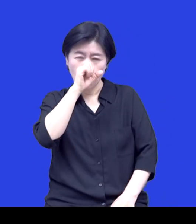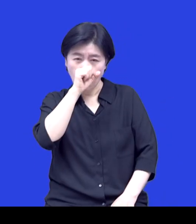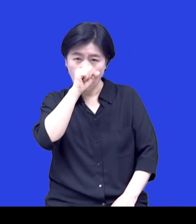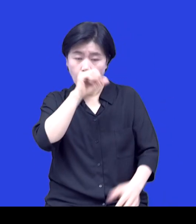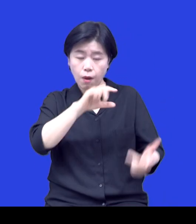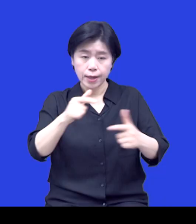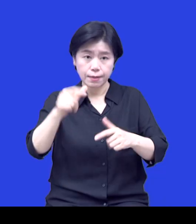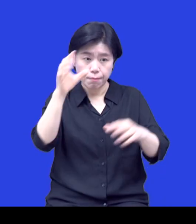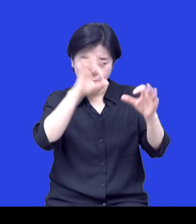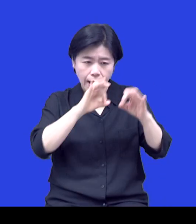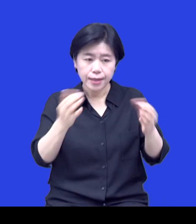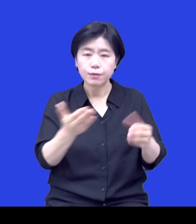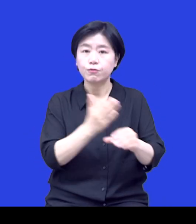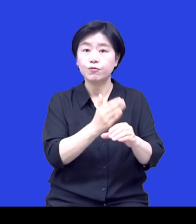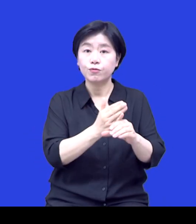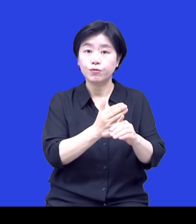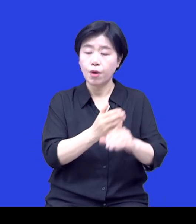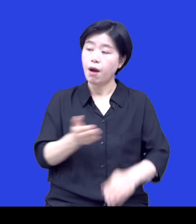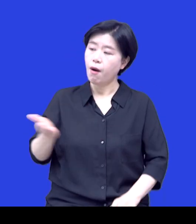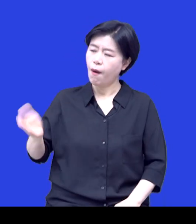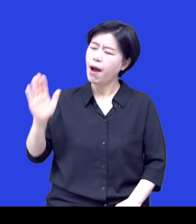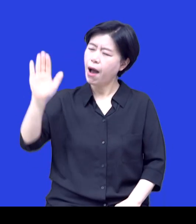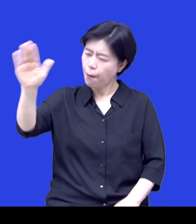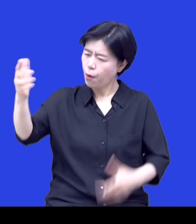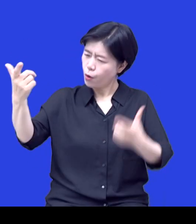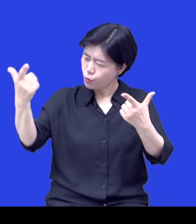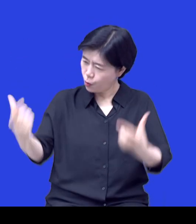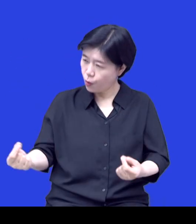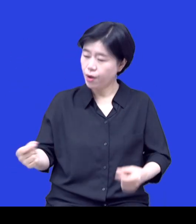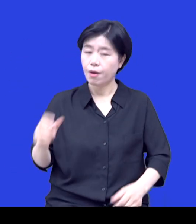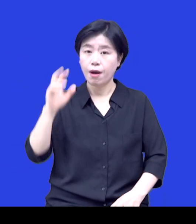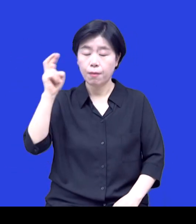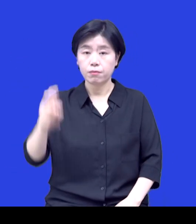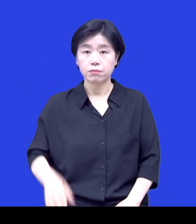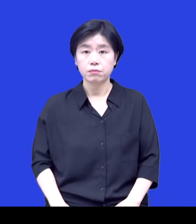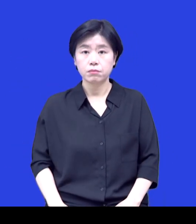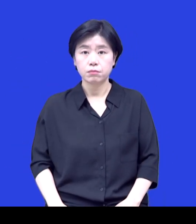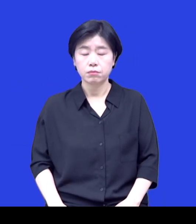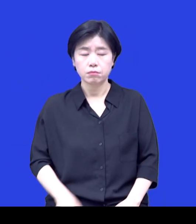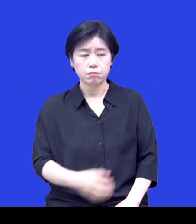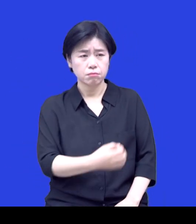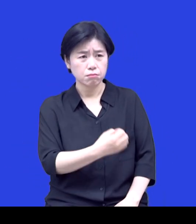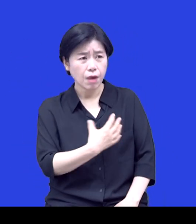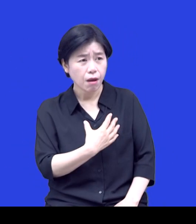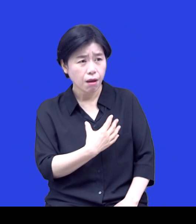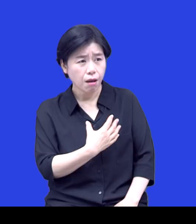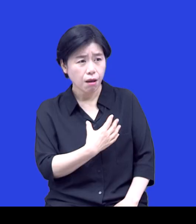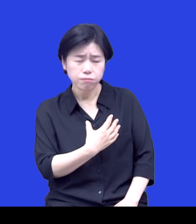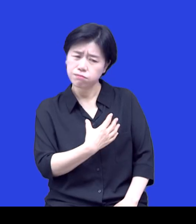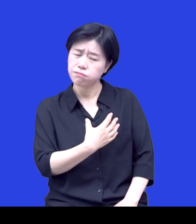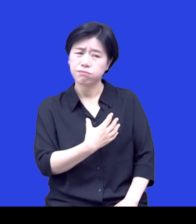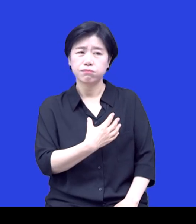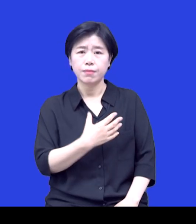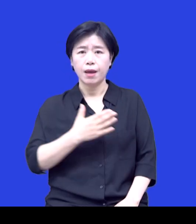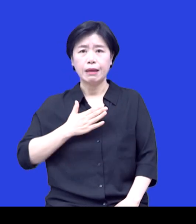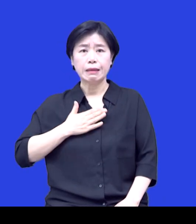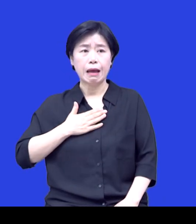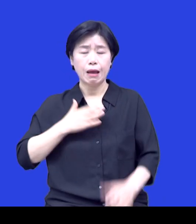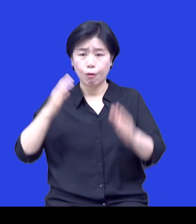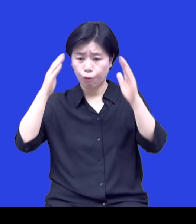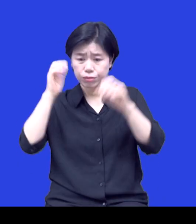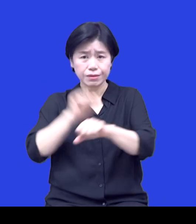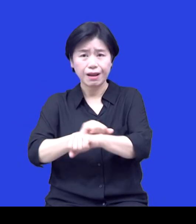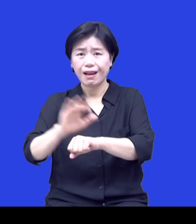거야. 예. 그런데 저는 우리 형은 공부를 잘했지만 저는 뭐 1등 이런 거를 전교 1등